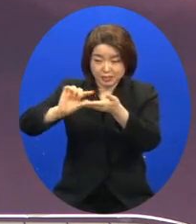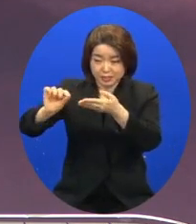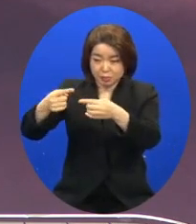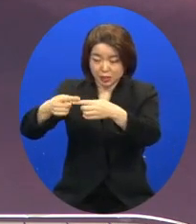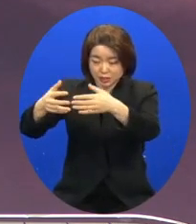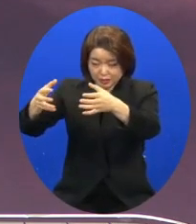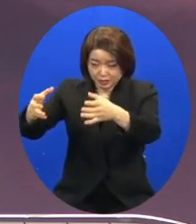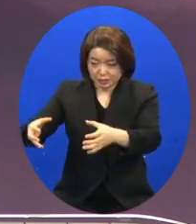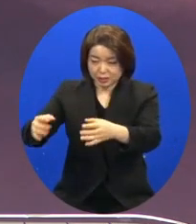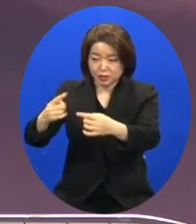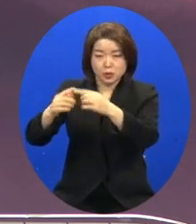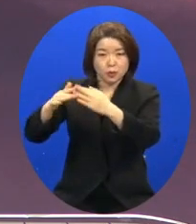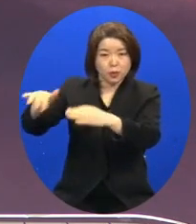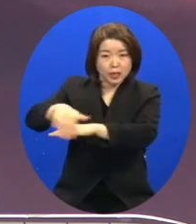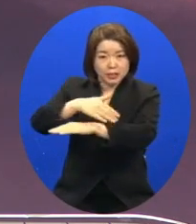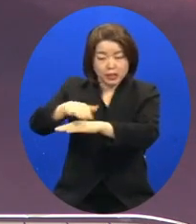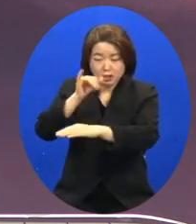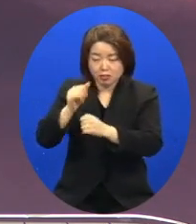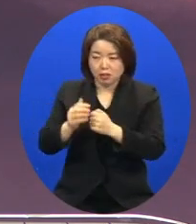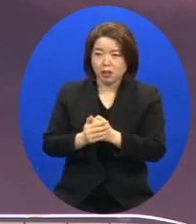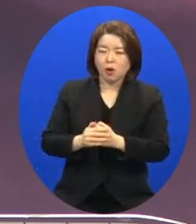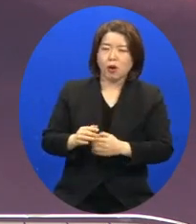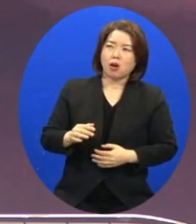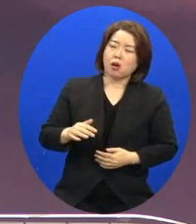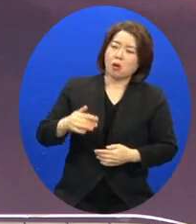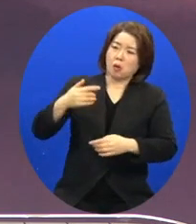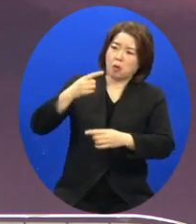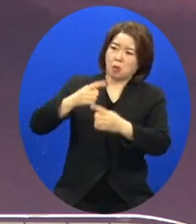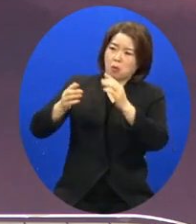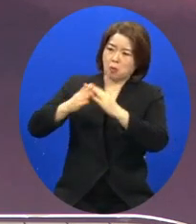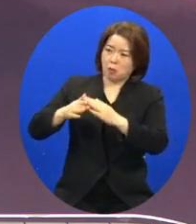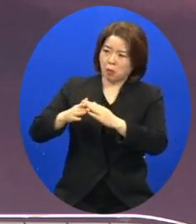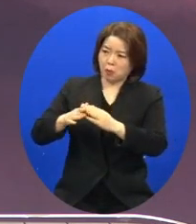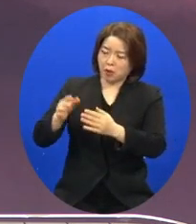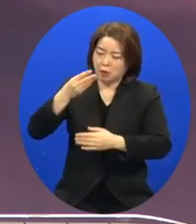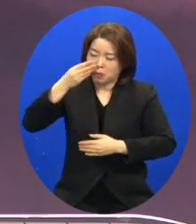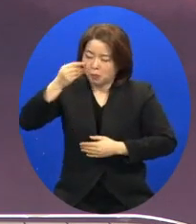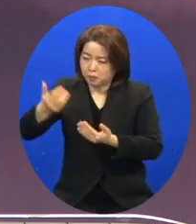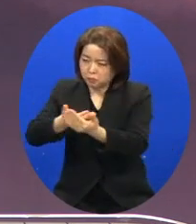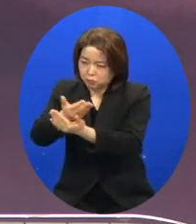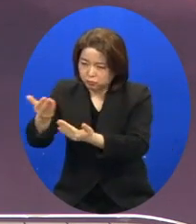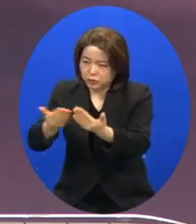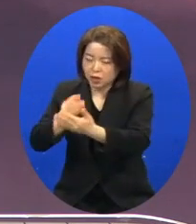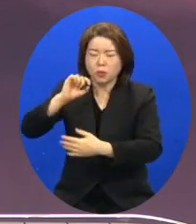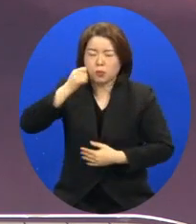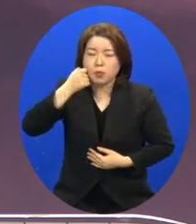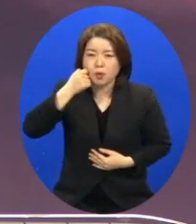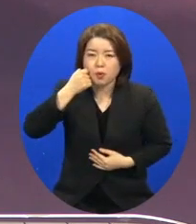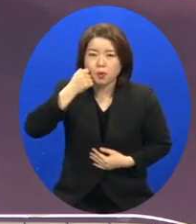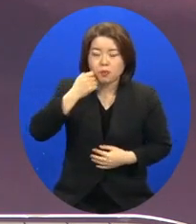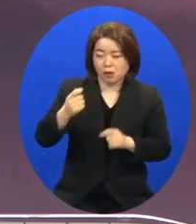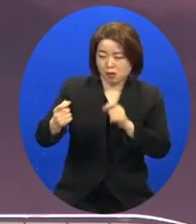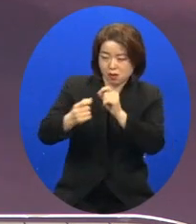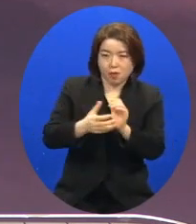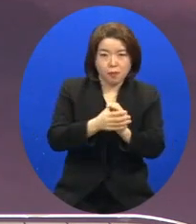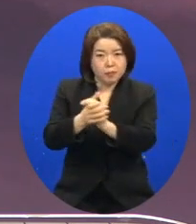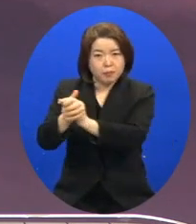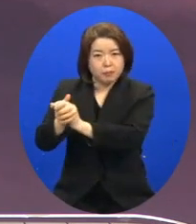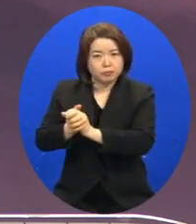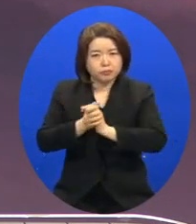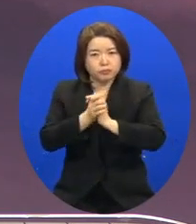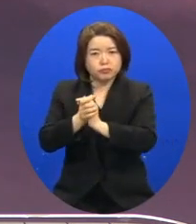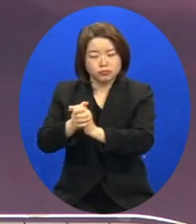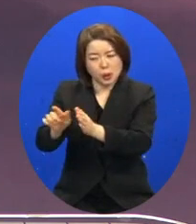됐는데 교회 문턱이 그렇게 높더래요. 이상하게 그 교회 교인들하고 가까이 이렇게